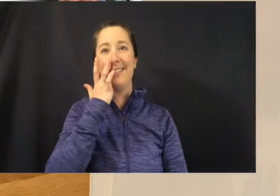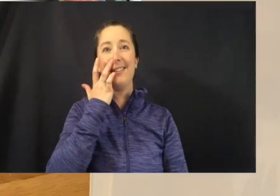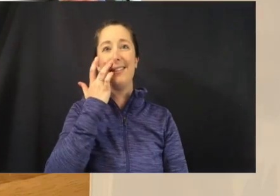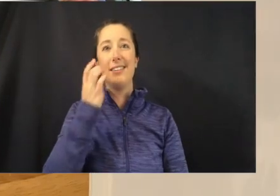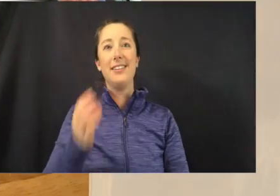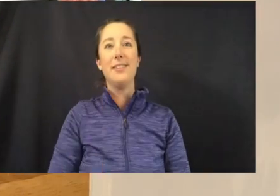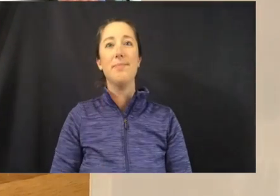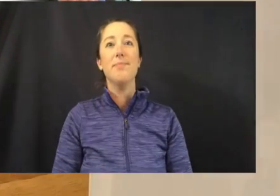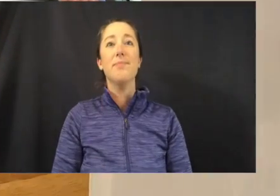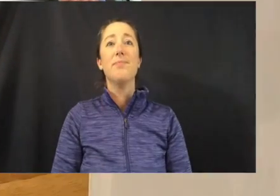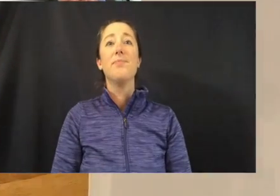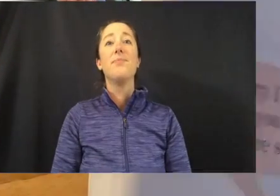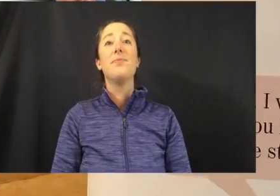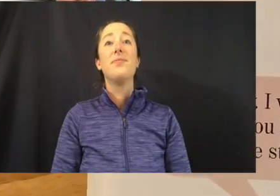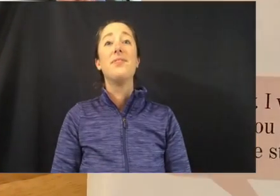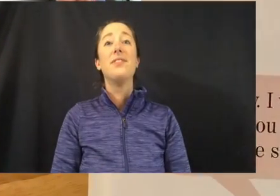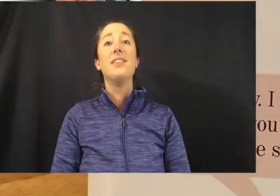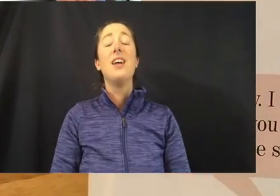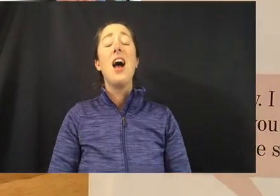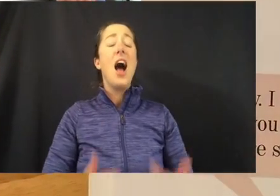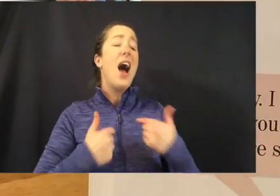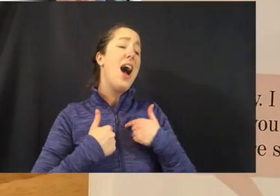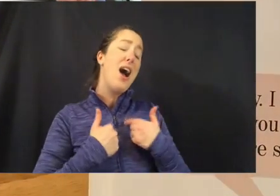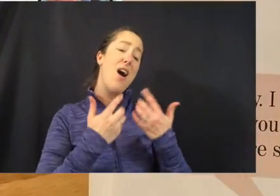Piggy! Gerald,